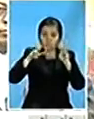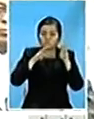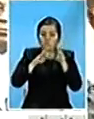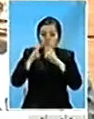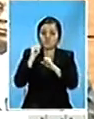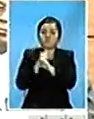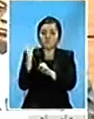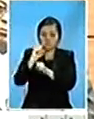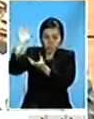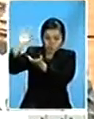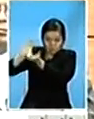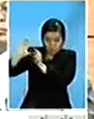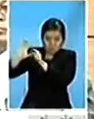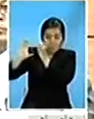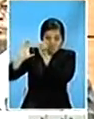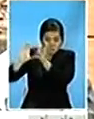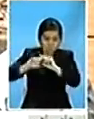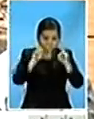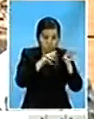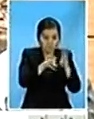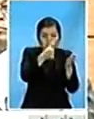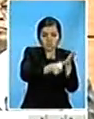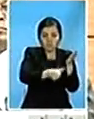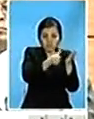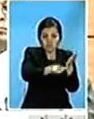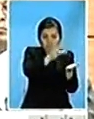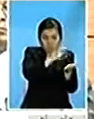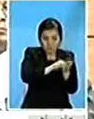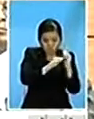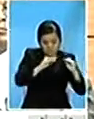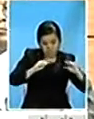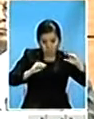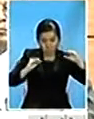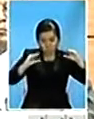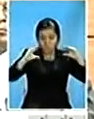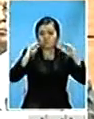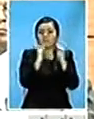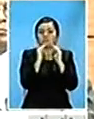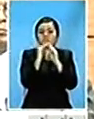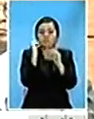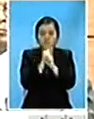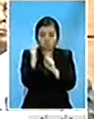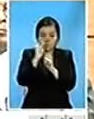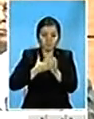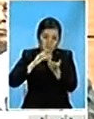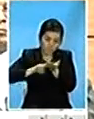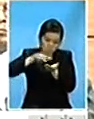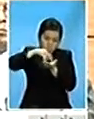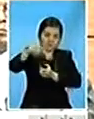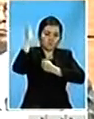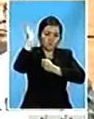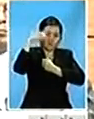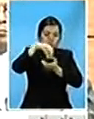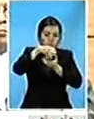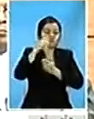ได้ตามเป้าผมเนี่ยพูดทุกครั้งนะครับที่ผมลุกขึ้นอภิปรายว่าผมมั่นใจในศักยภาพการทำงานของกร